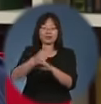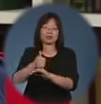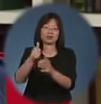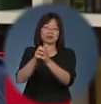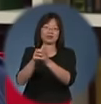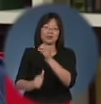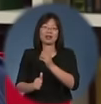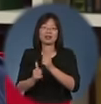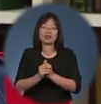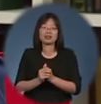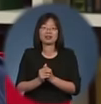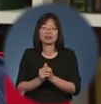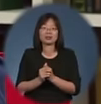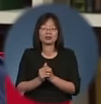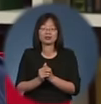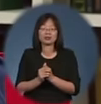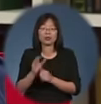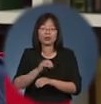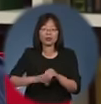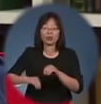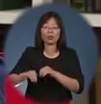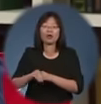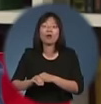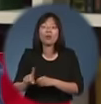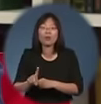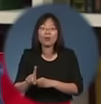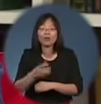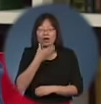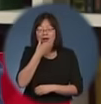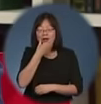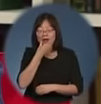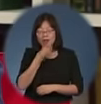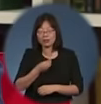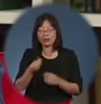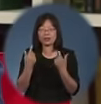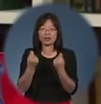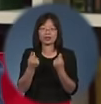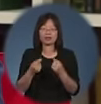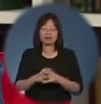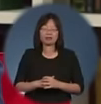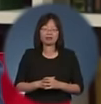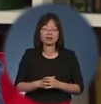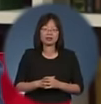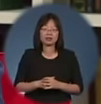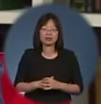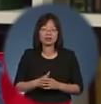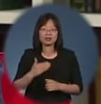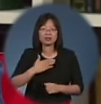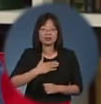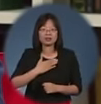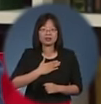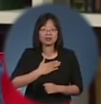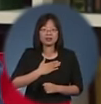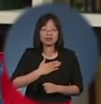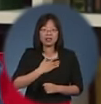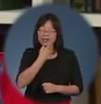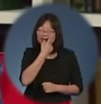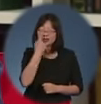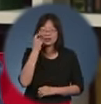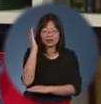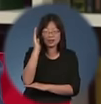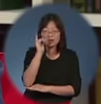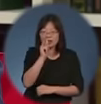그 차라리 어 행복이고음 아 저를 증거하는